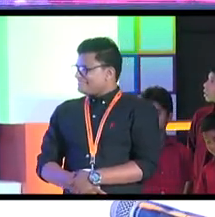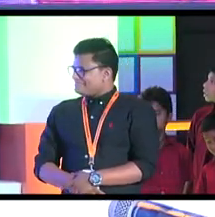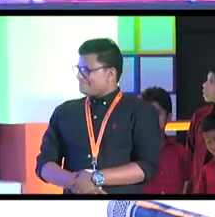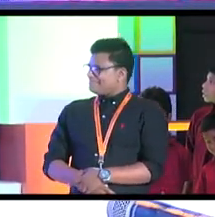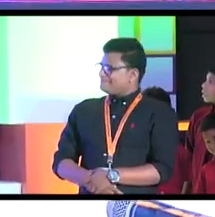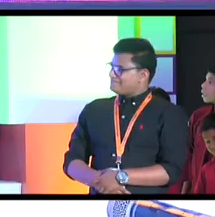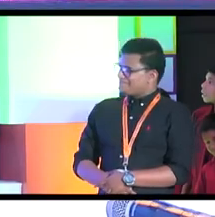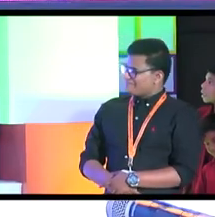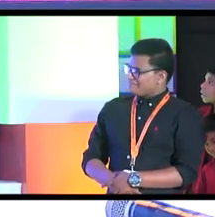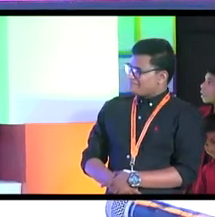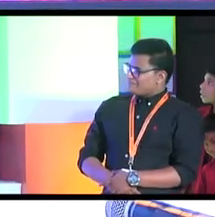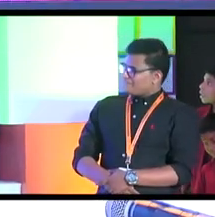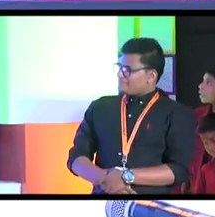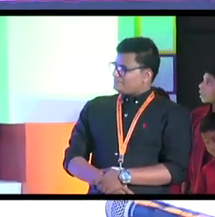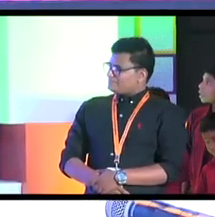C